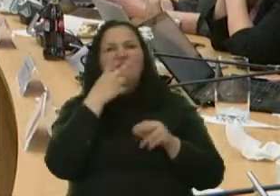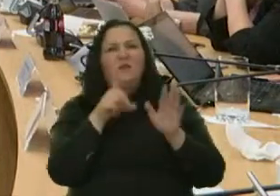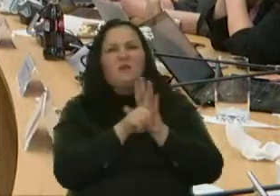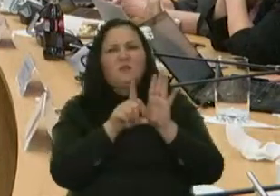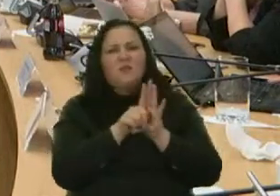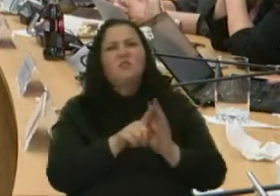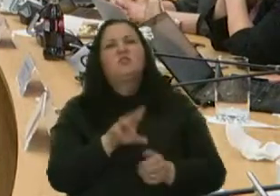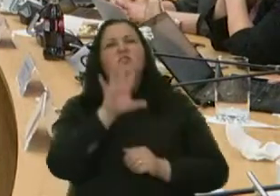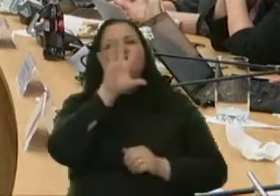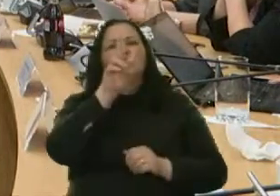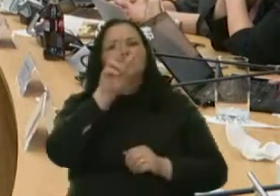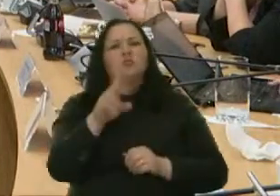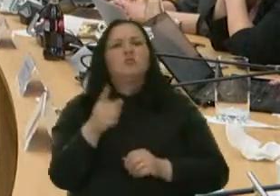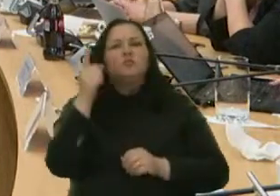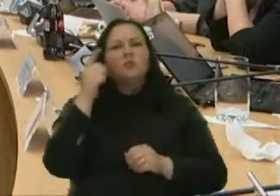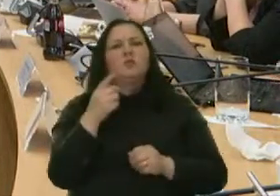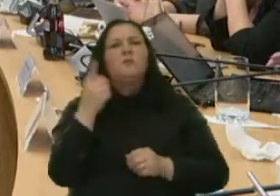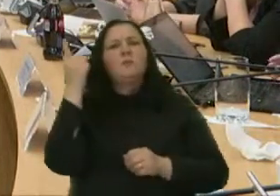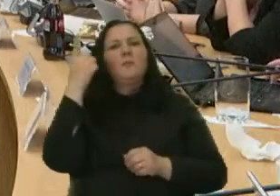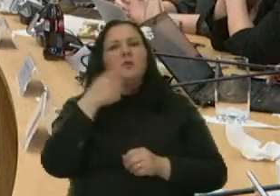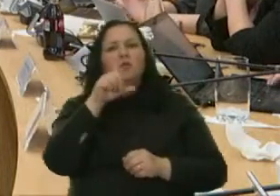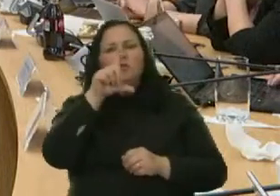numărul 52/42